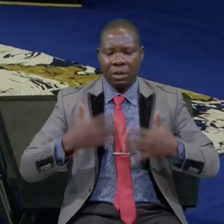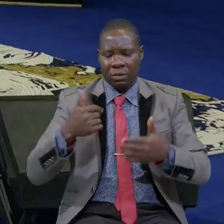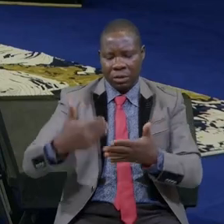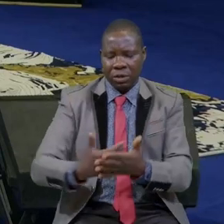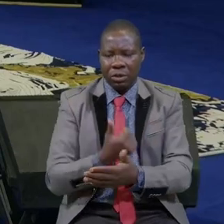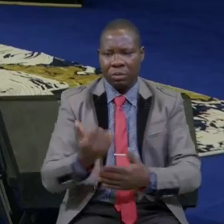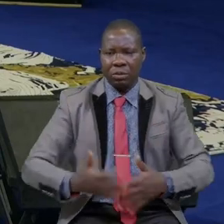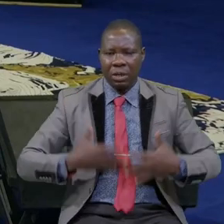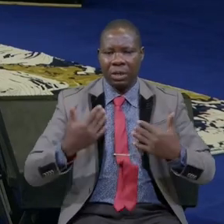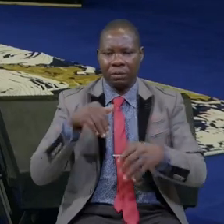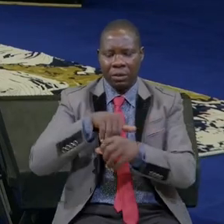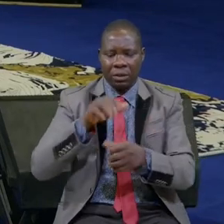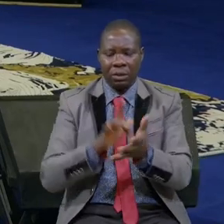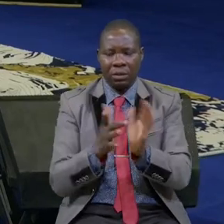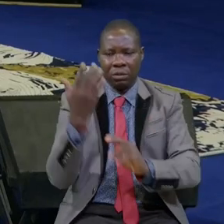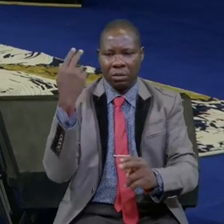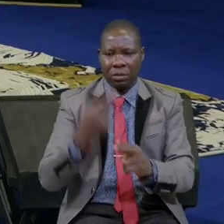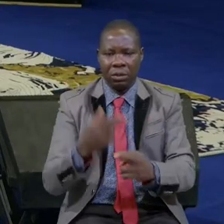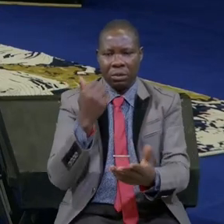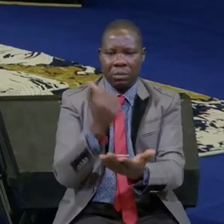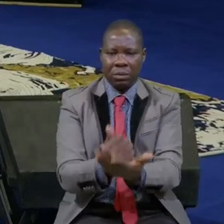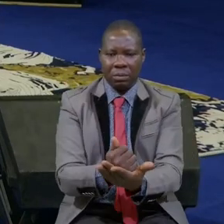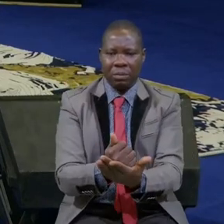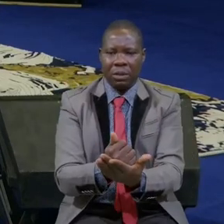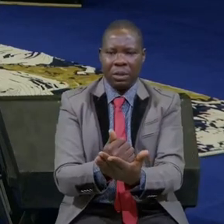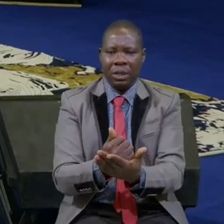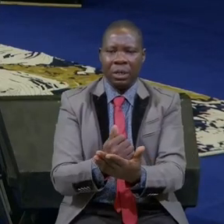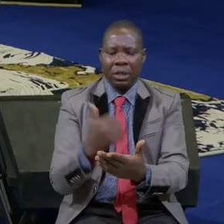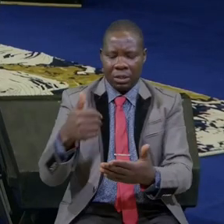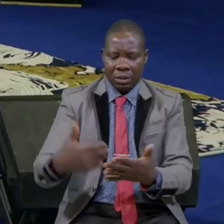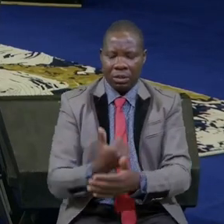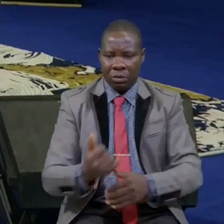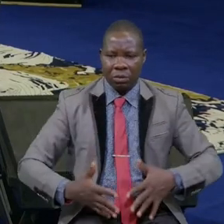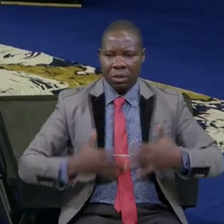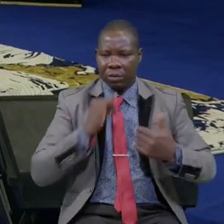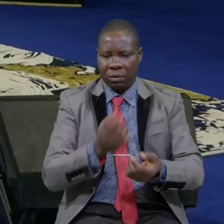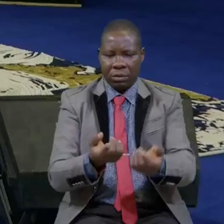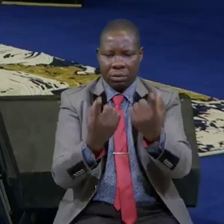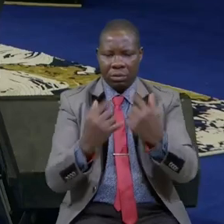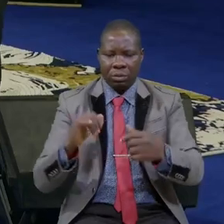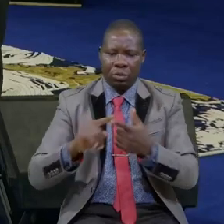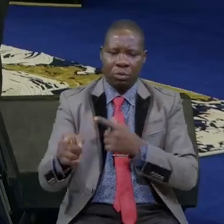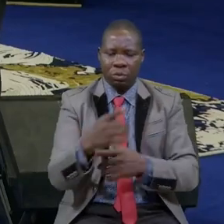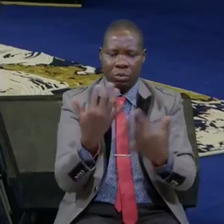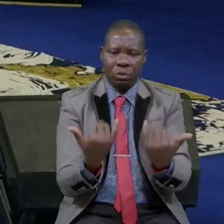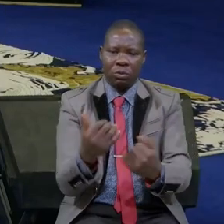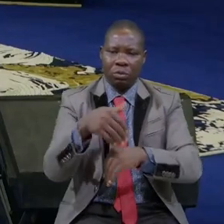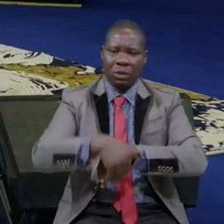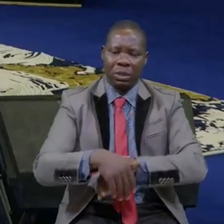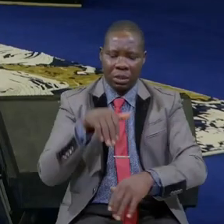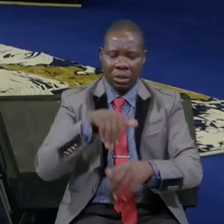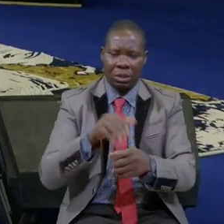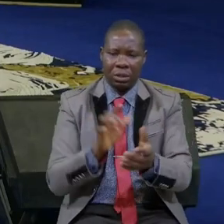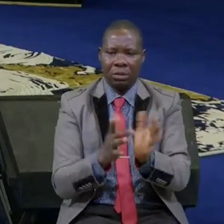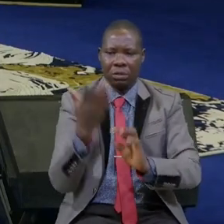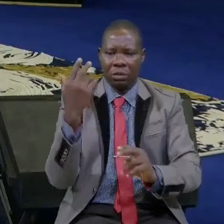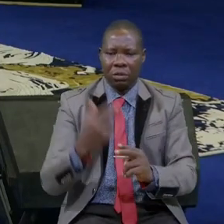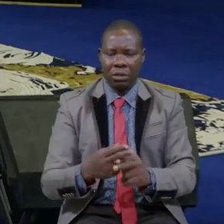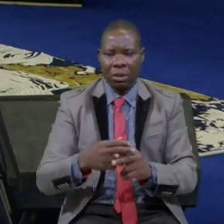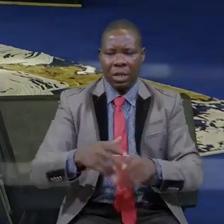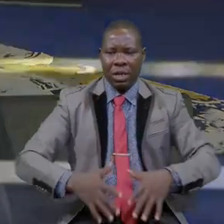dit nouvelle vie. Elle te parviendra ce soir. La vie éternelle.